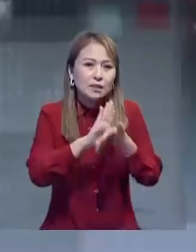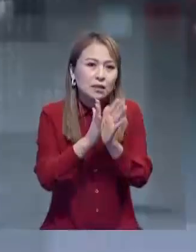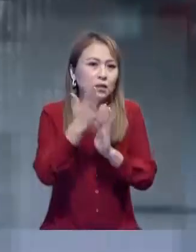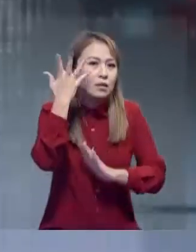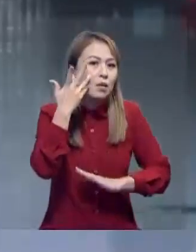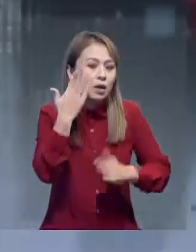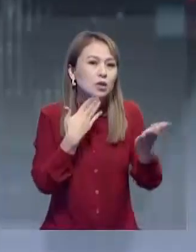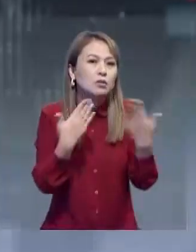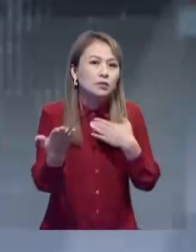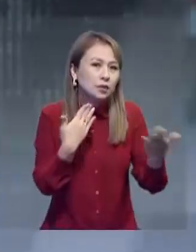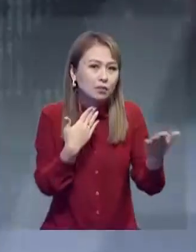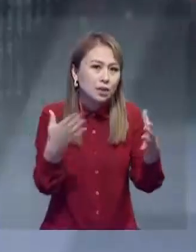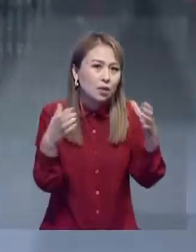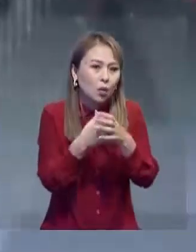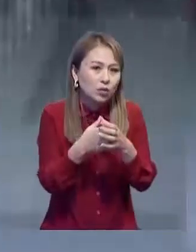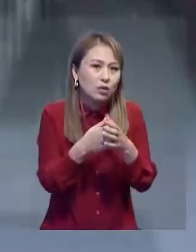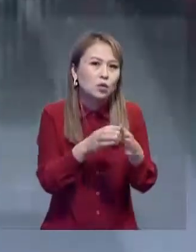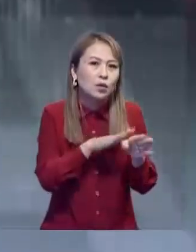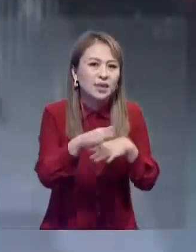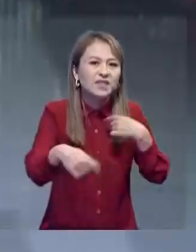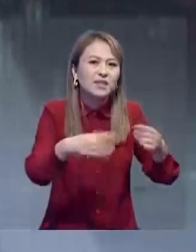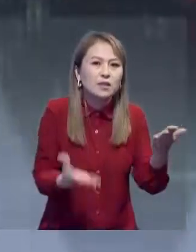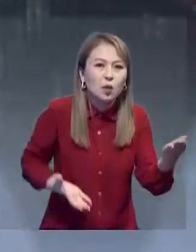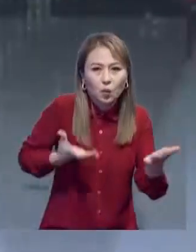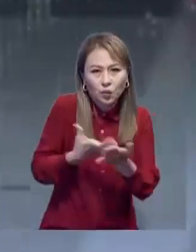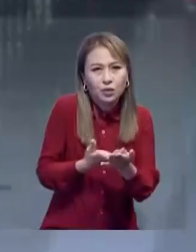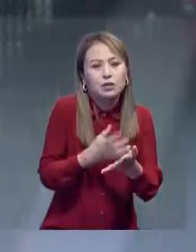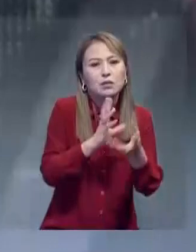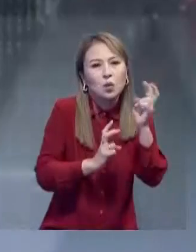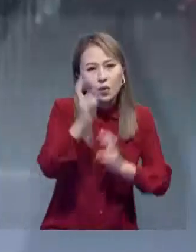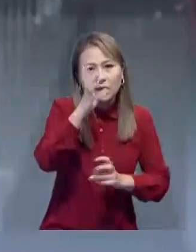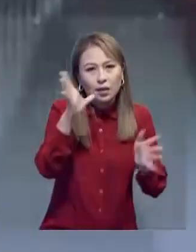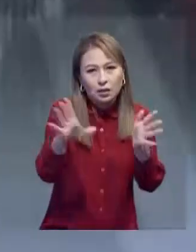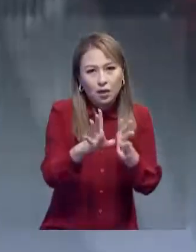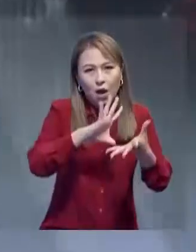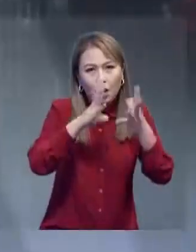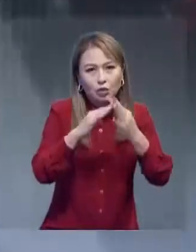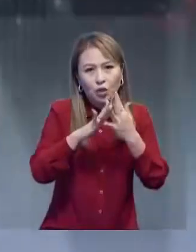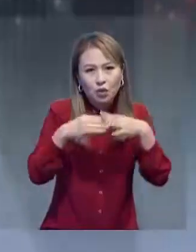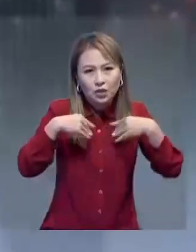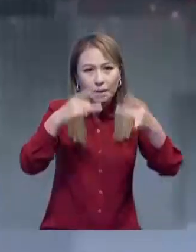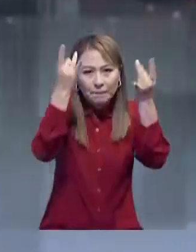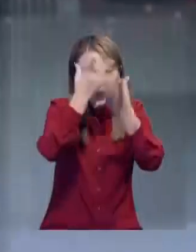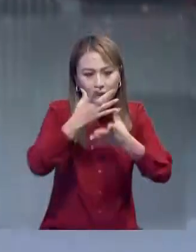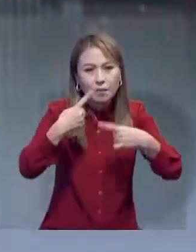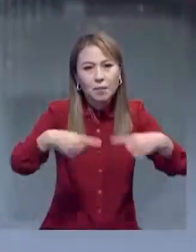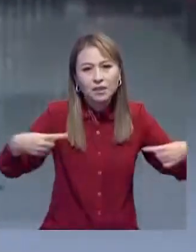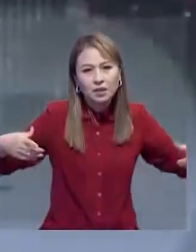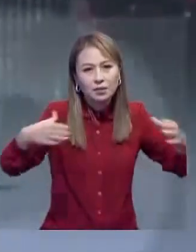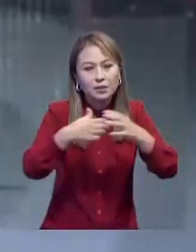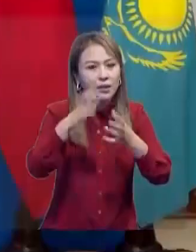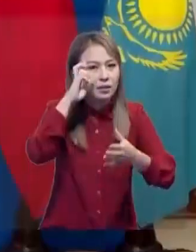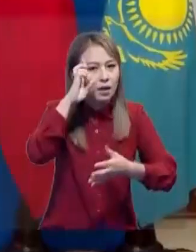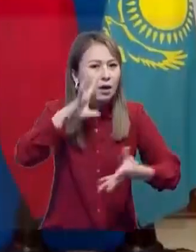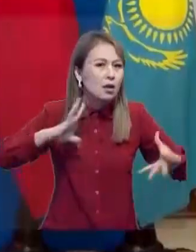айтылды. Келіссөздер барысында қос тарап сауда, инвестиция, өнеркәсіп, энергетика, ауыл шаруашылығы, мәдениет және басқа